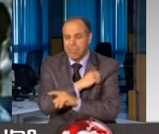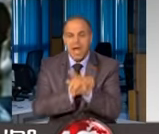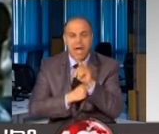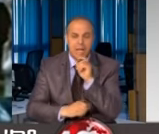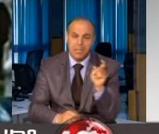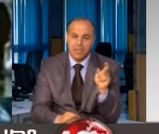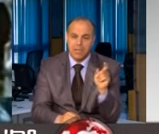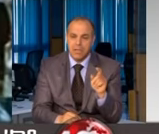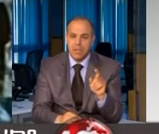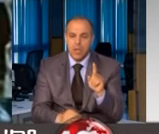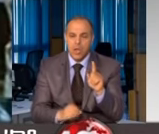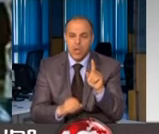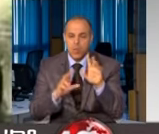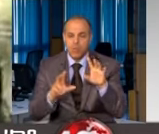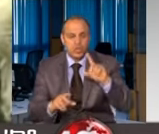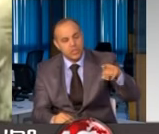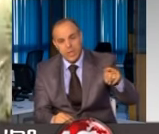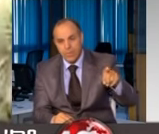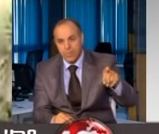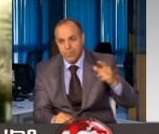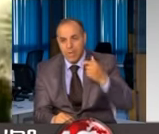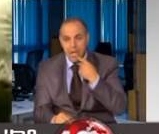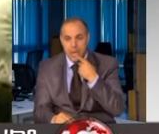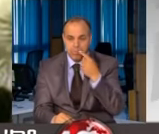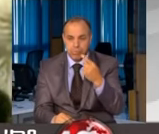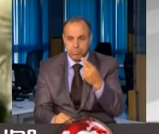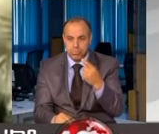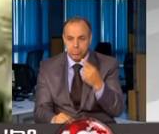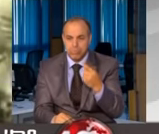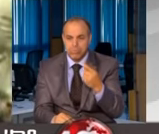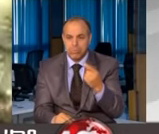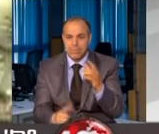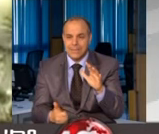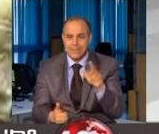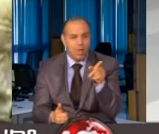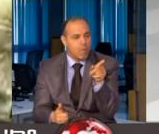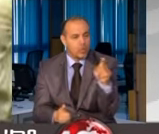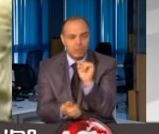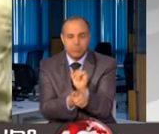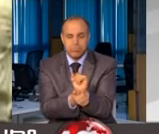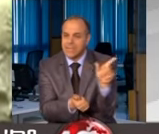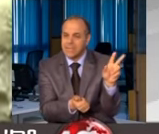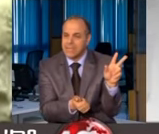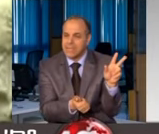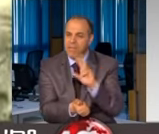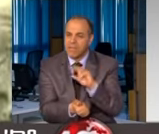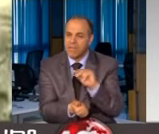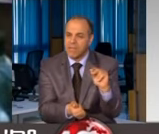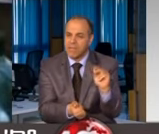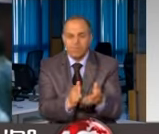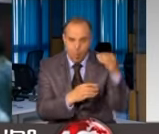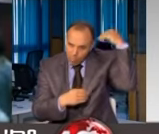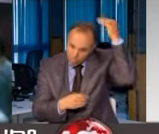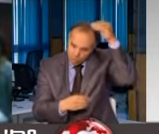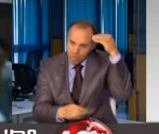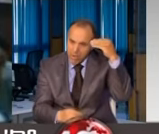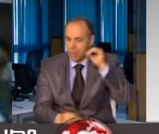قطر إلى 18 من الشهر المقبل، فيما أحيلت أوراق 6 متهمين في القضية نفسها إلى مفتي